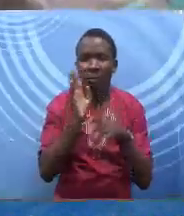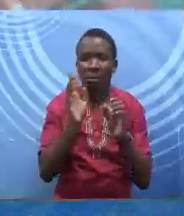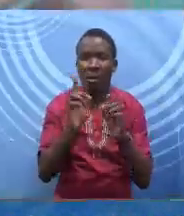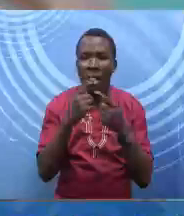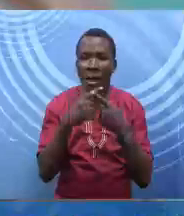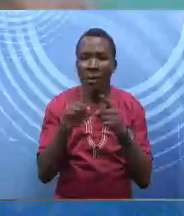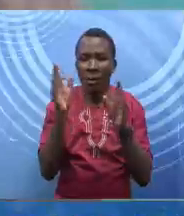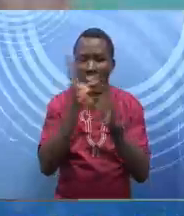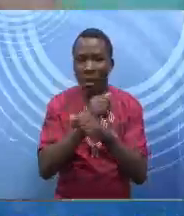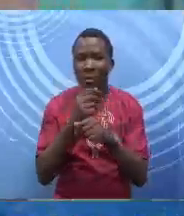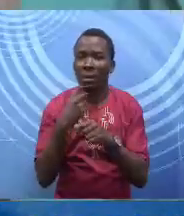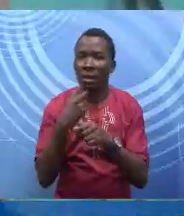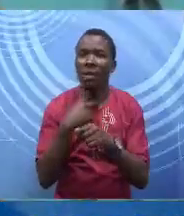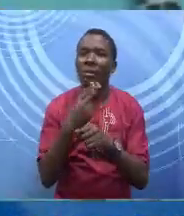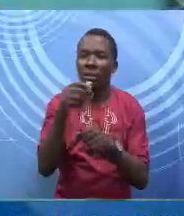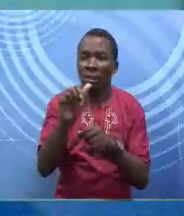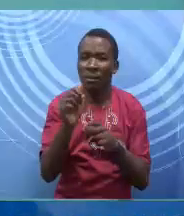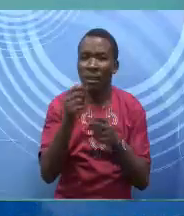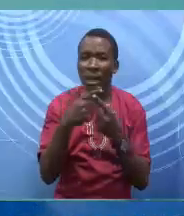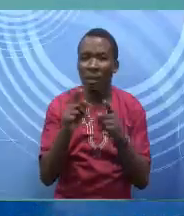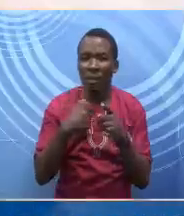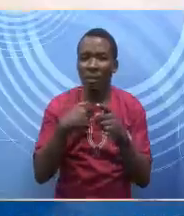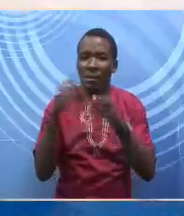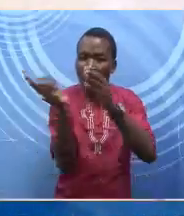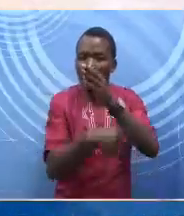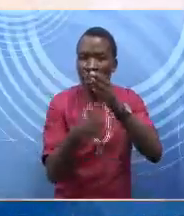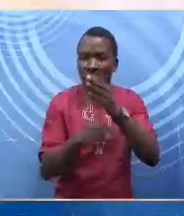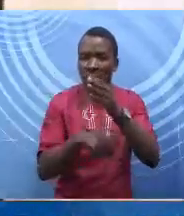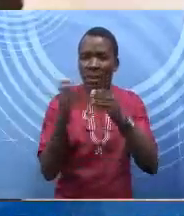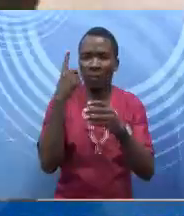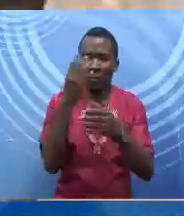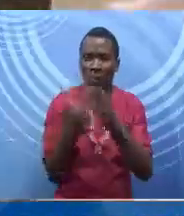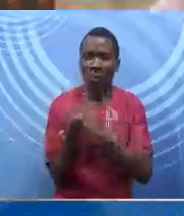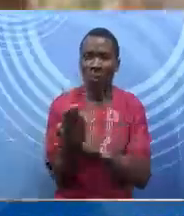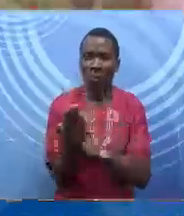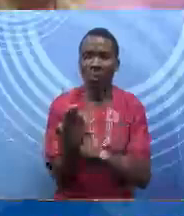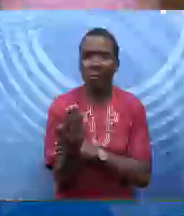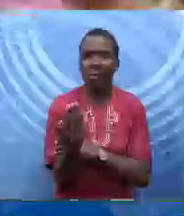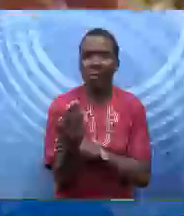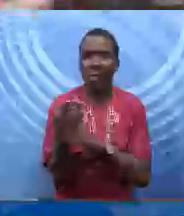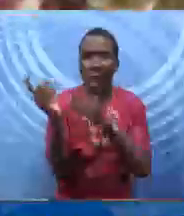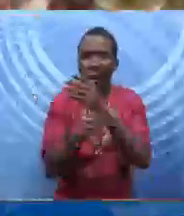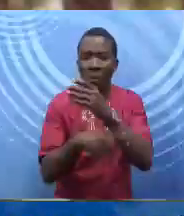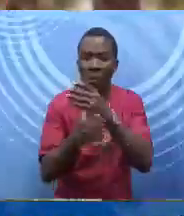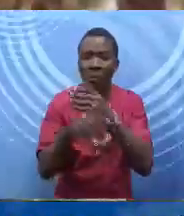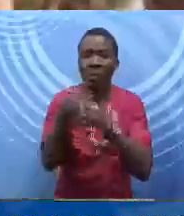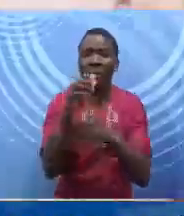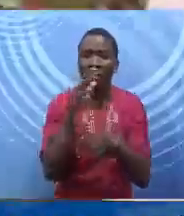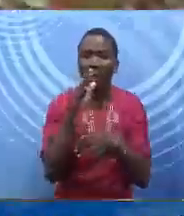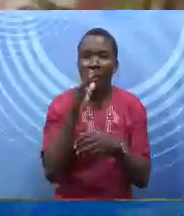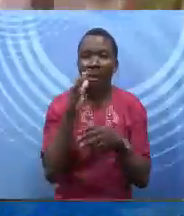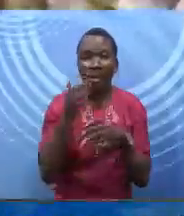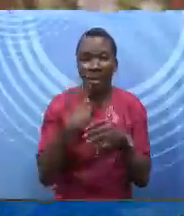ayo majwi. Undi ubwanjye bamukubise niyumvira mu gitondo, akubitwa n'uwo mubyeyi. Undi